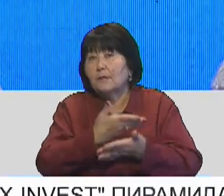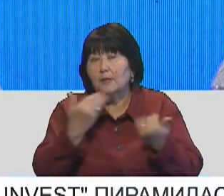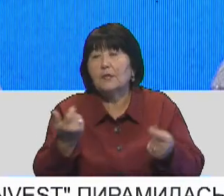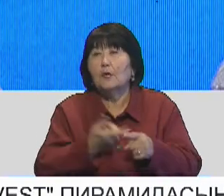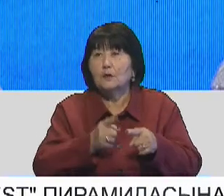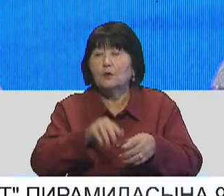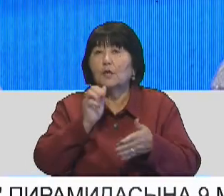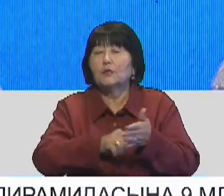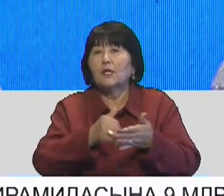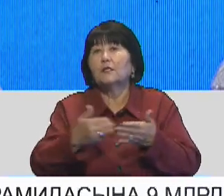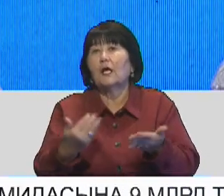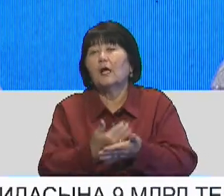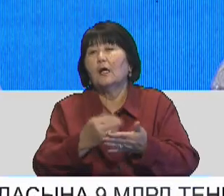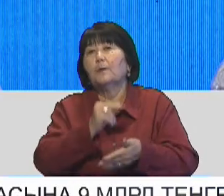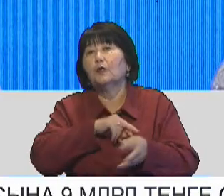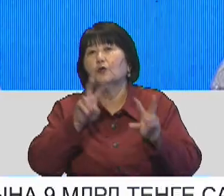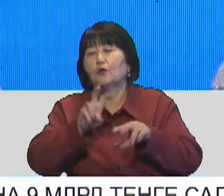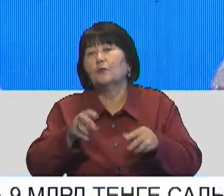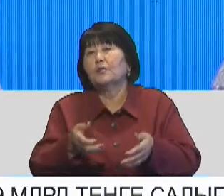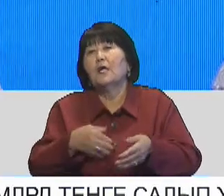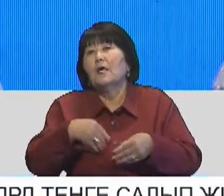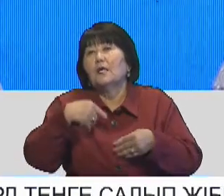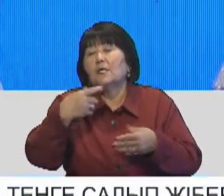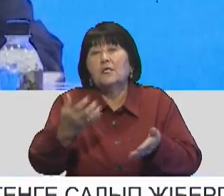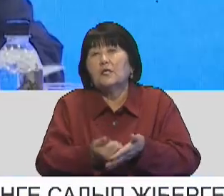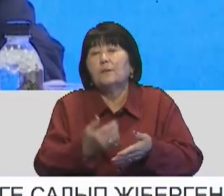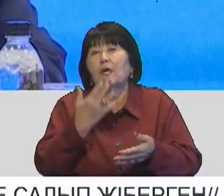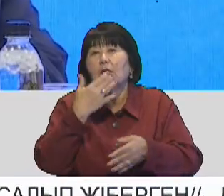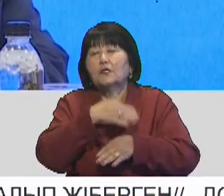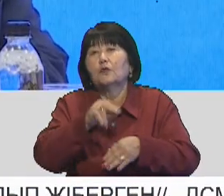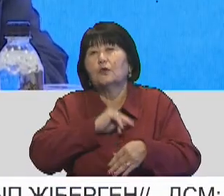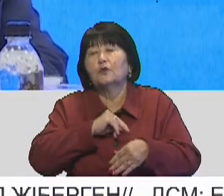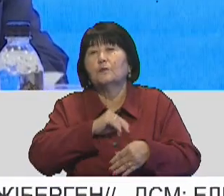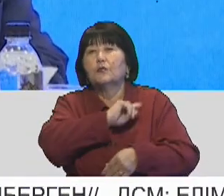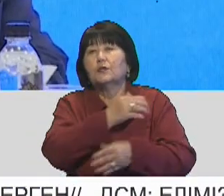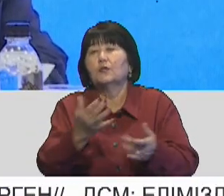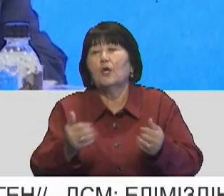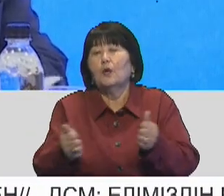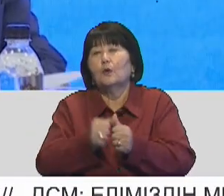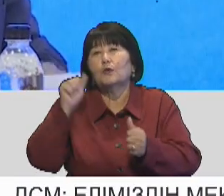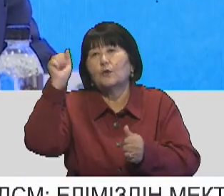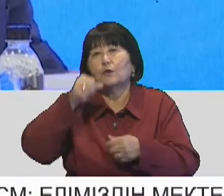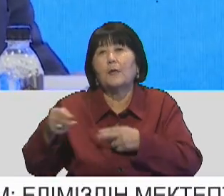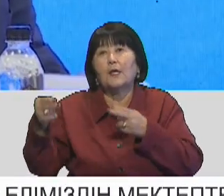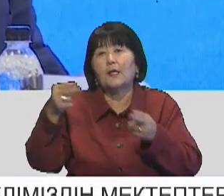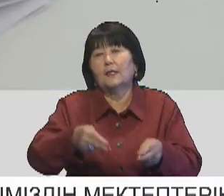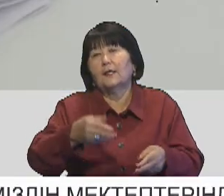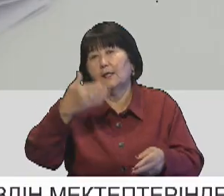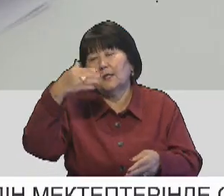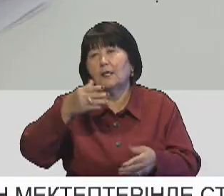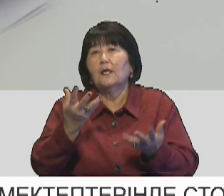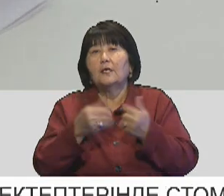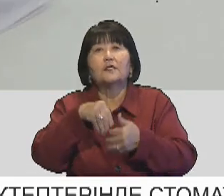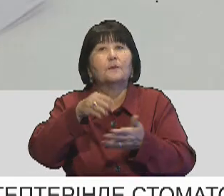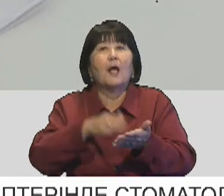соның салдарынан ақпарат жұмыс деушіге жетпейтіні айтылды. Шетелдік жұмыс күшін тарту ісінде көршілес Өзбекстаннан келетін мигранттар есепке